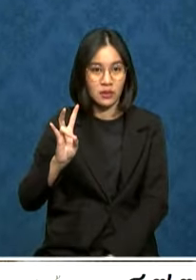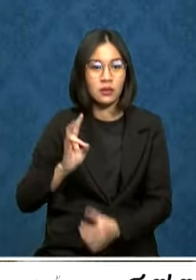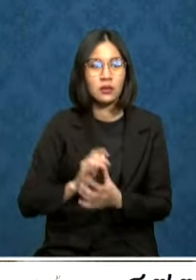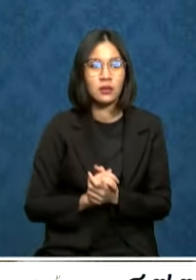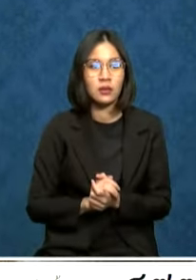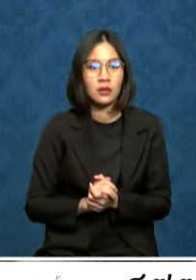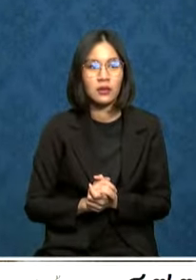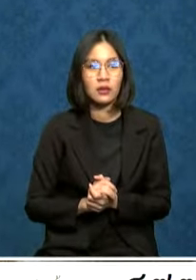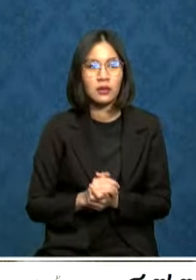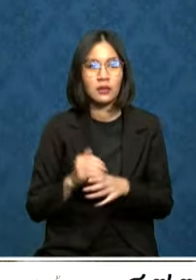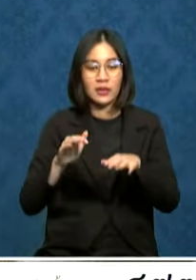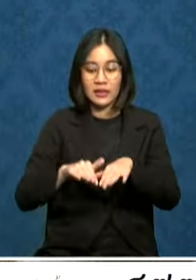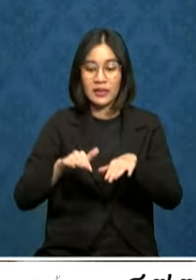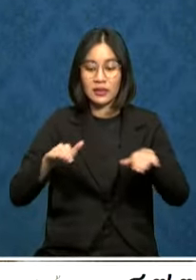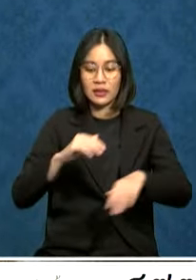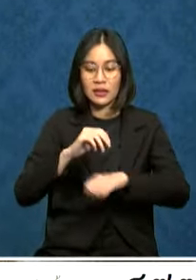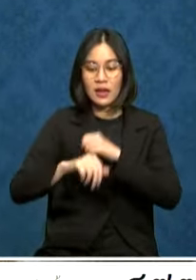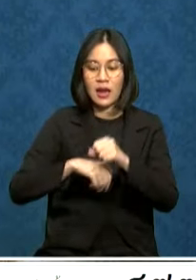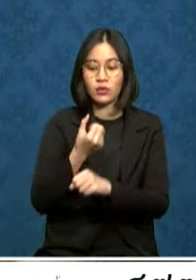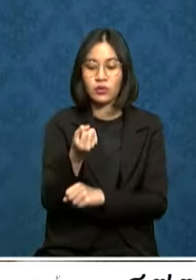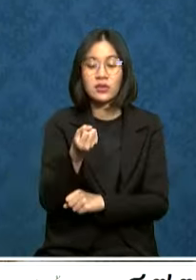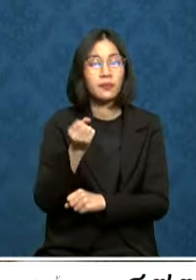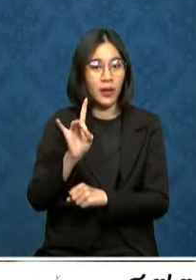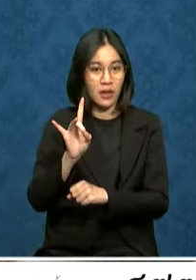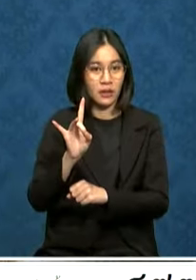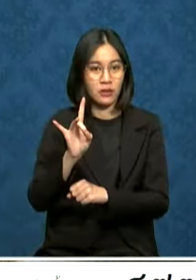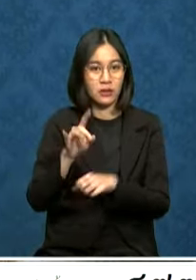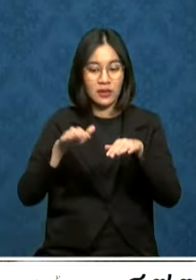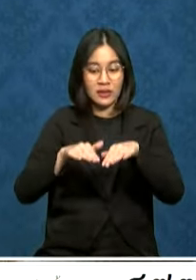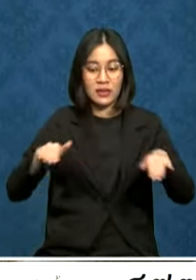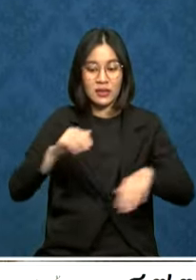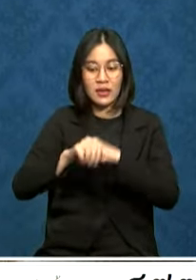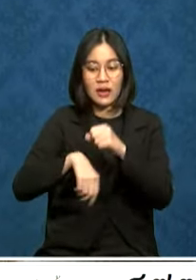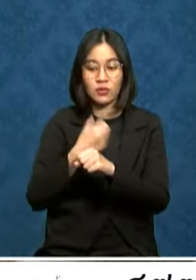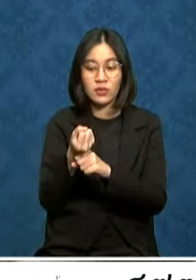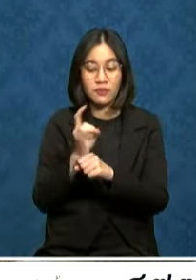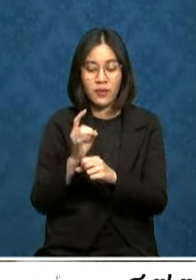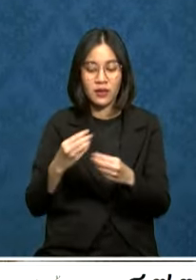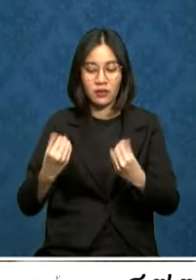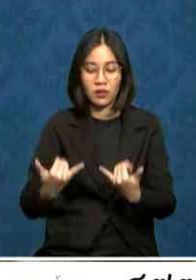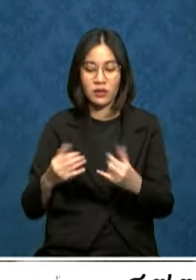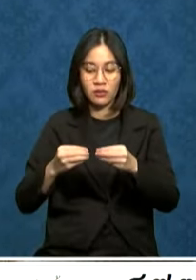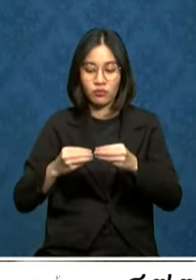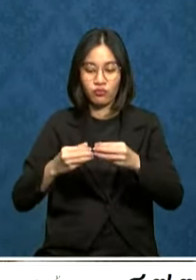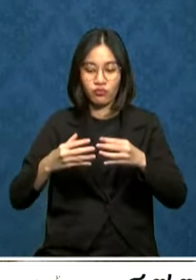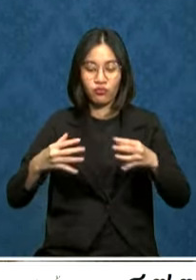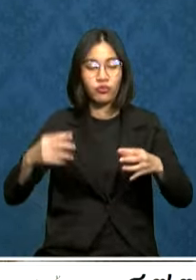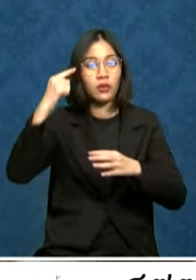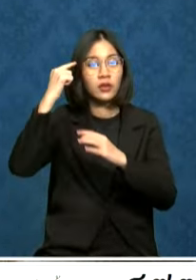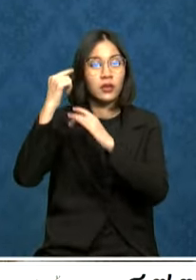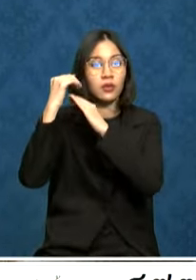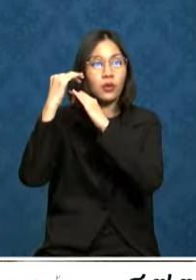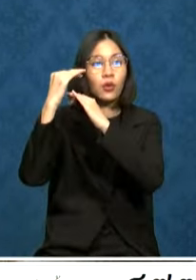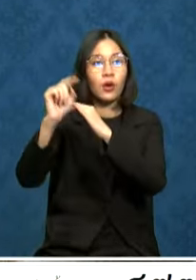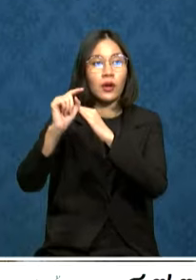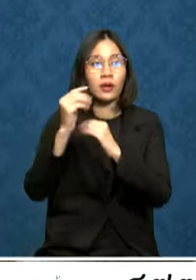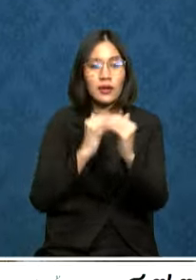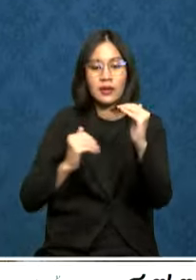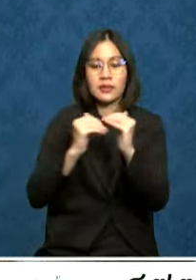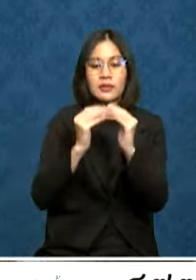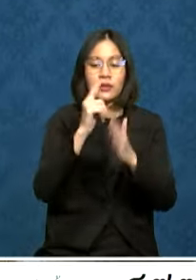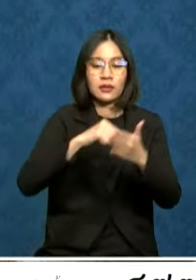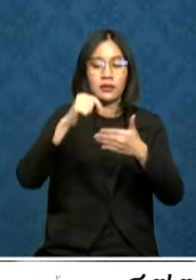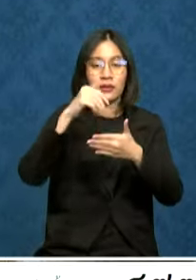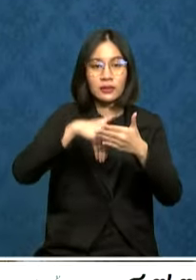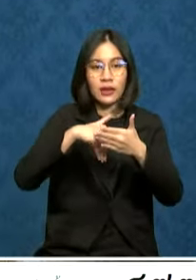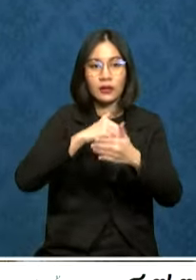ถ้าเราลวมเด็คที่อายุ 18 ปี ที่มีจำนวมากขึ้นเราก็ข้าดหมายว่าผู้มีสทธเลือกตั้ง